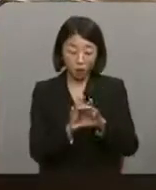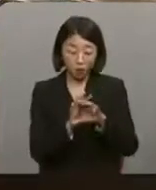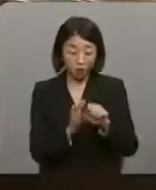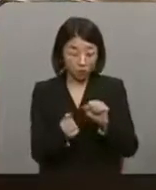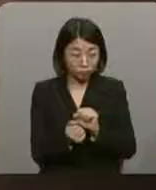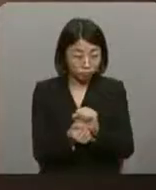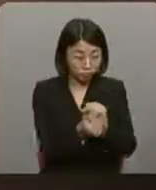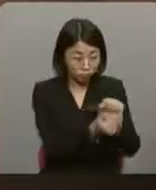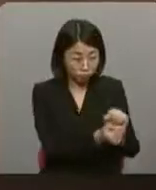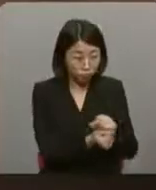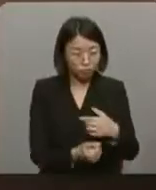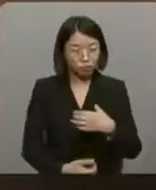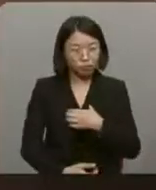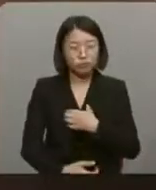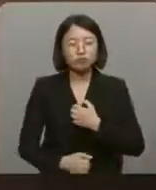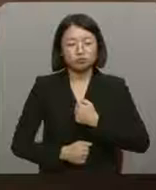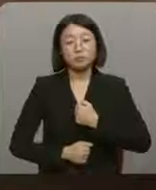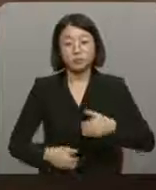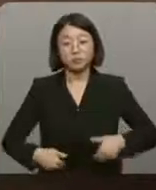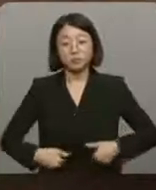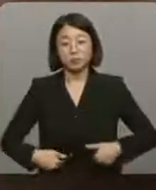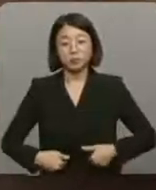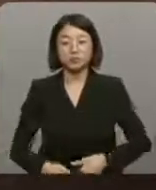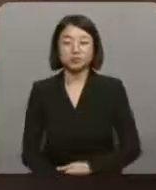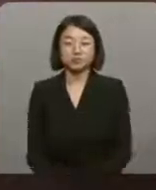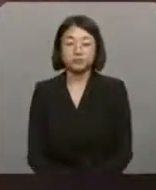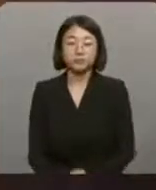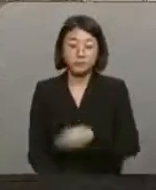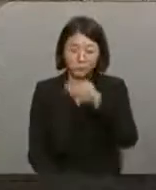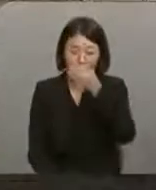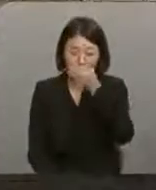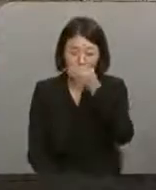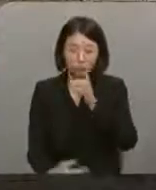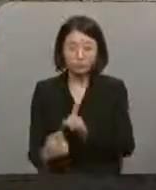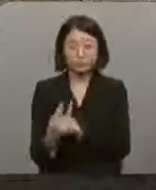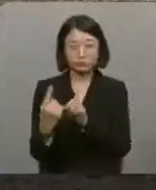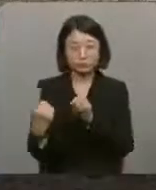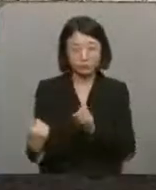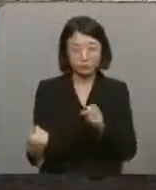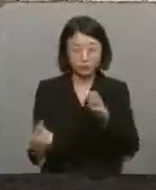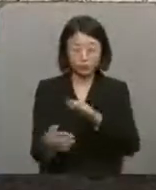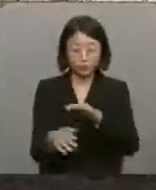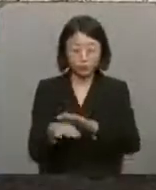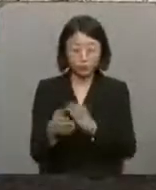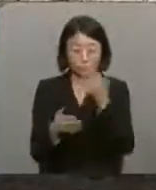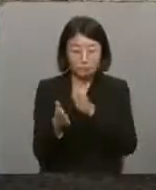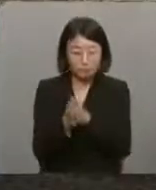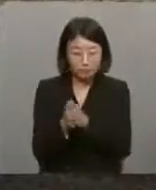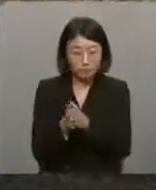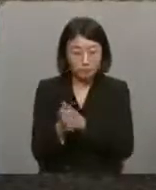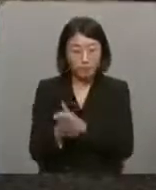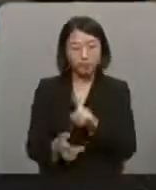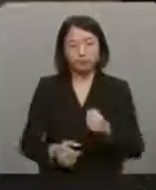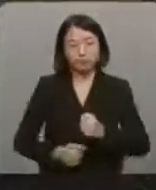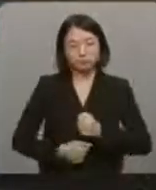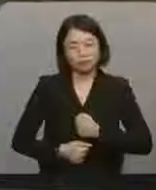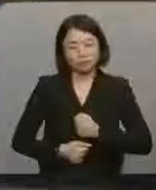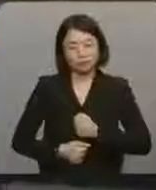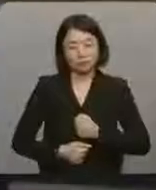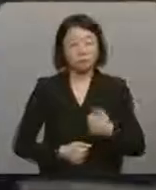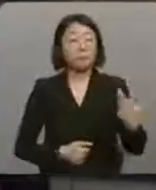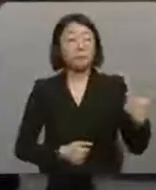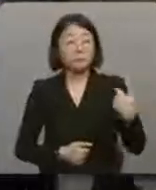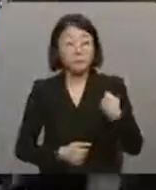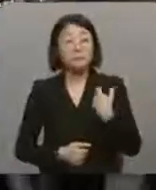이어지는 부분은 주의가 필요합니다 마스크 쓰고 거리도 기하고 그다음 손 잘 씻고 이런 것들은 명심해야 지